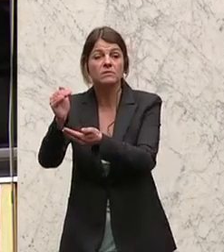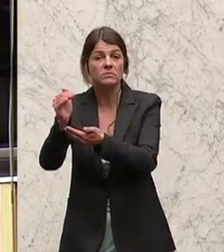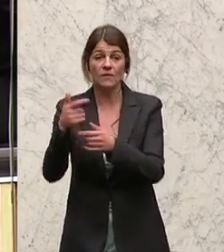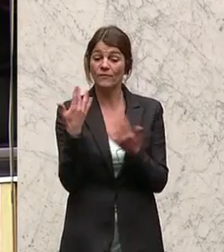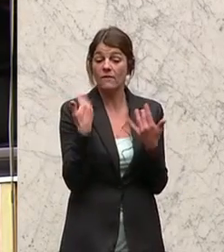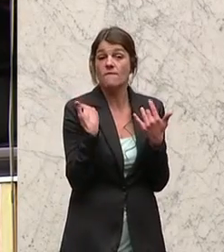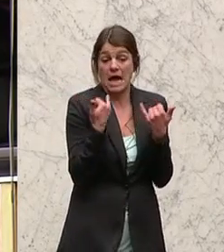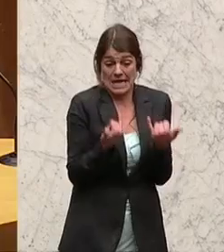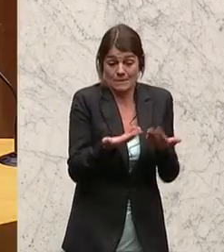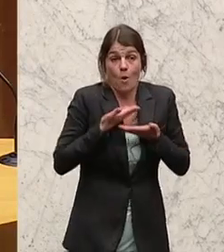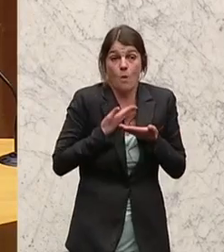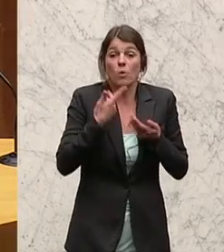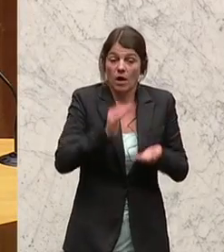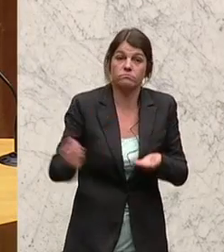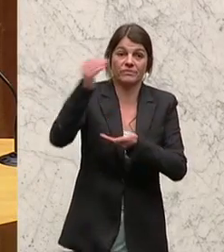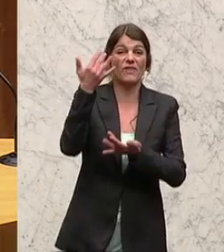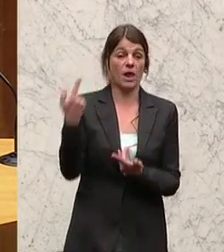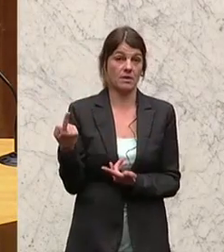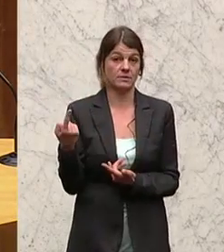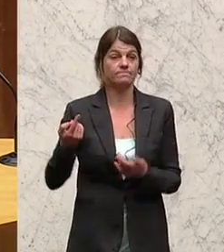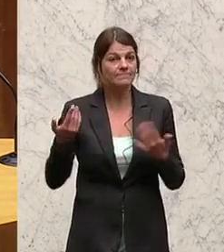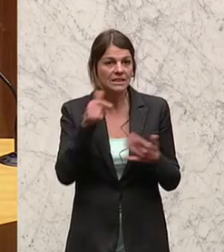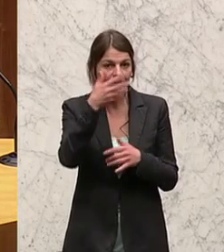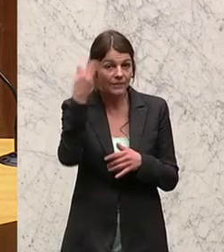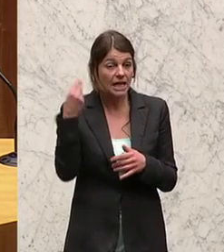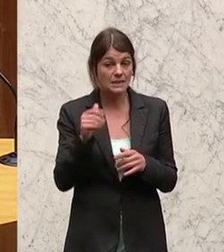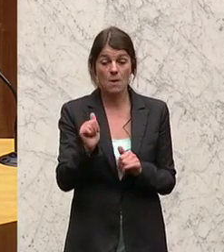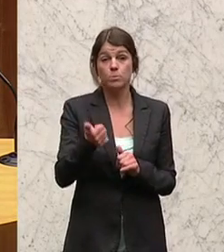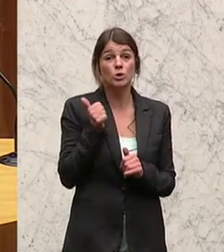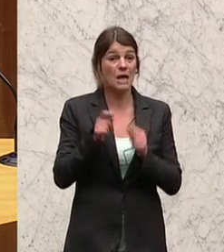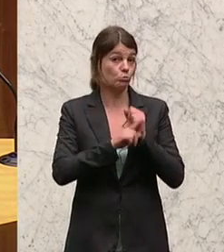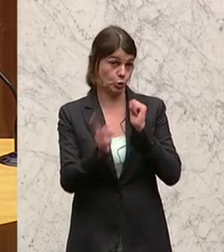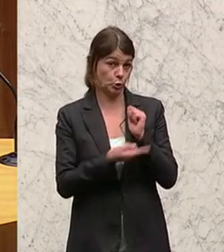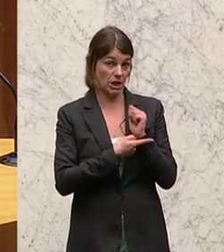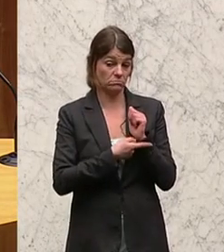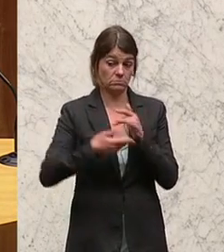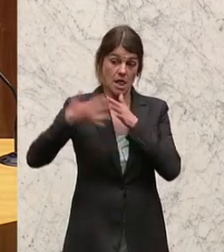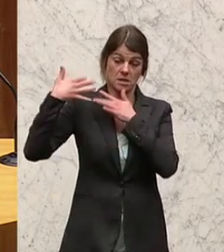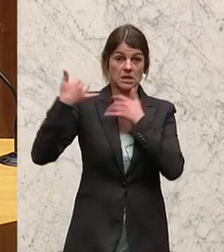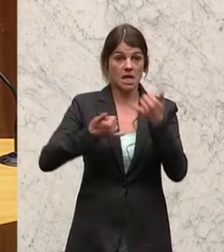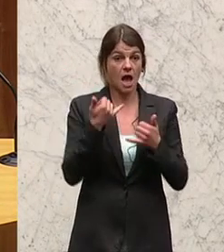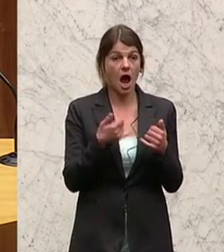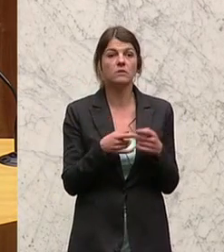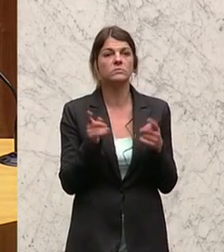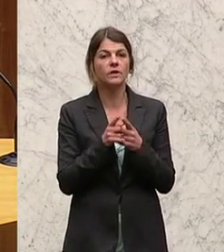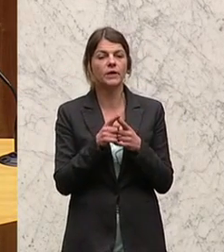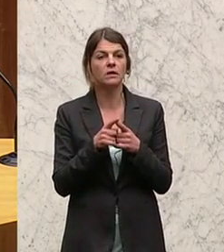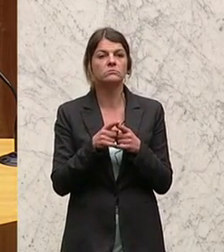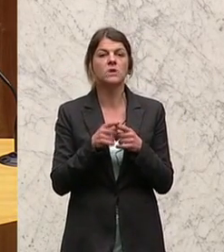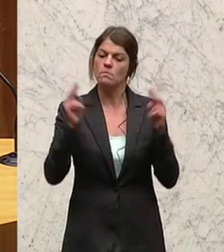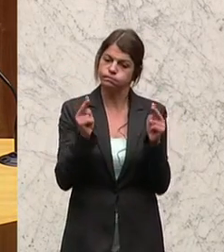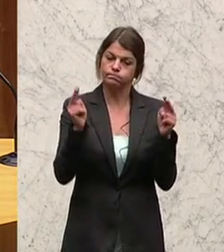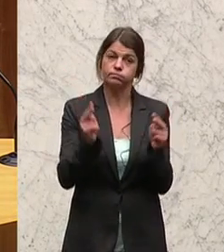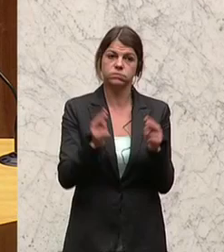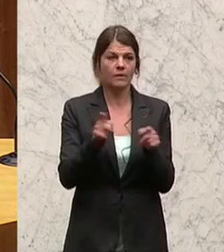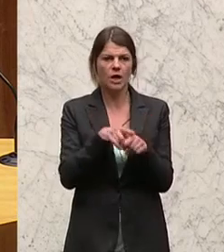Ausgangsniveau. Und da sollten wir nicht vergessen, dass das Bundesheerbudget in den letzten Jahren eine Aneinanderreihung von Sparpaketen